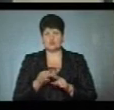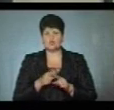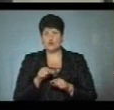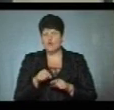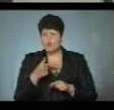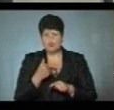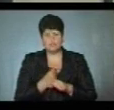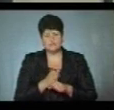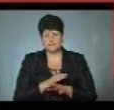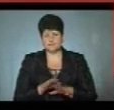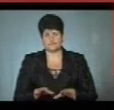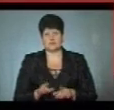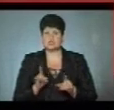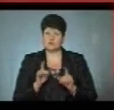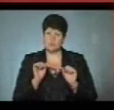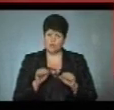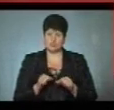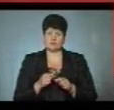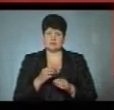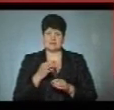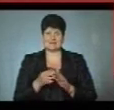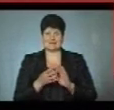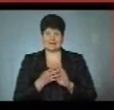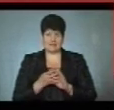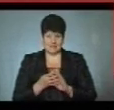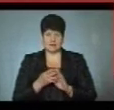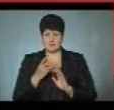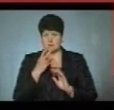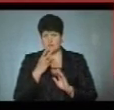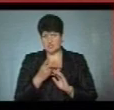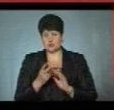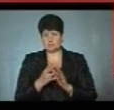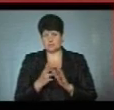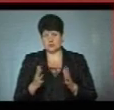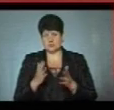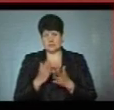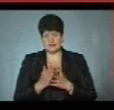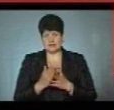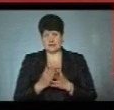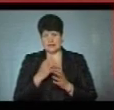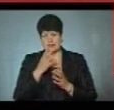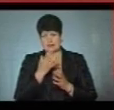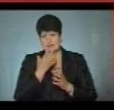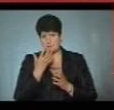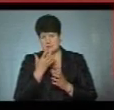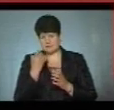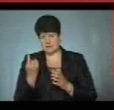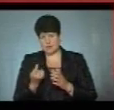функціонуватиме. Власне, чи можемо назвати ці 9? Ми бачили на карті, що більшість зосереджені на півдні області, десь